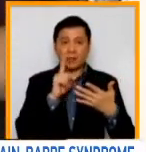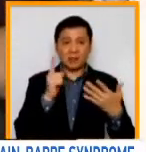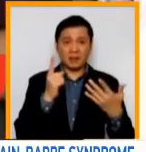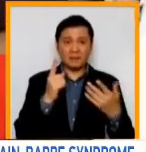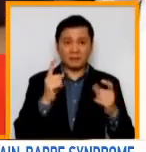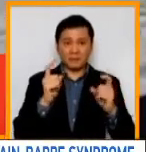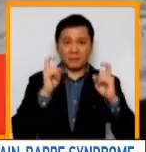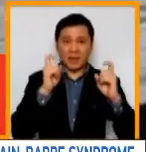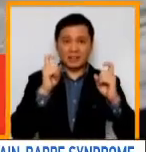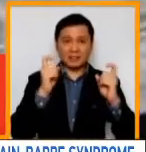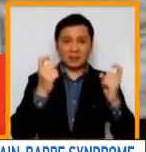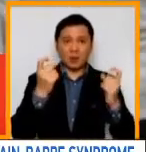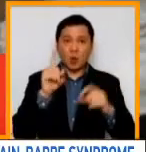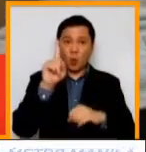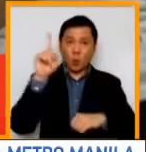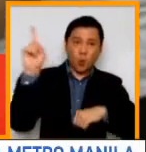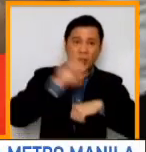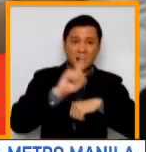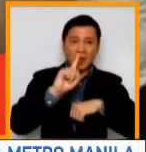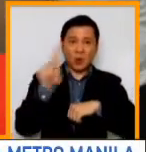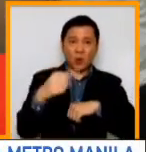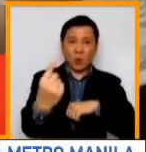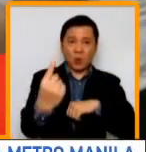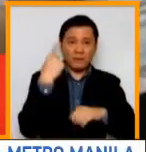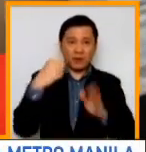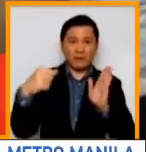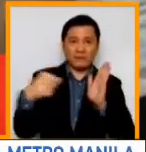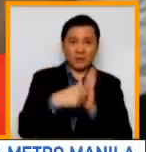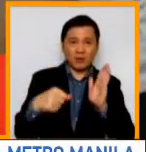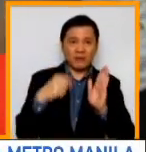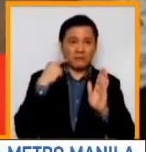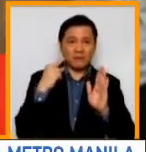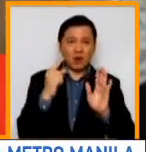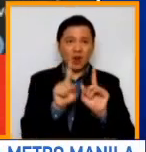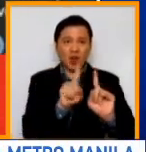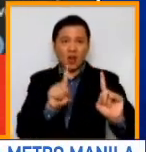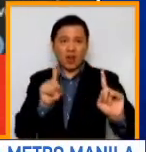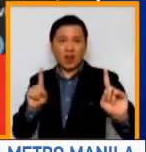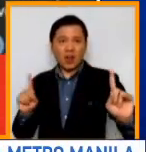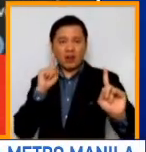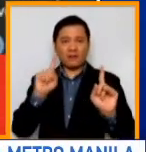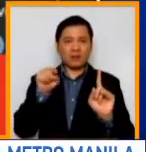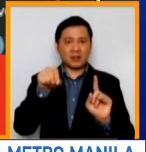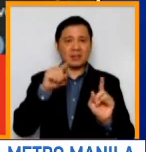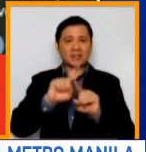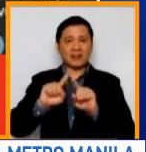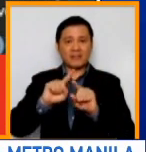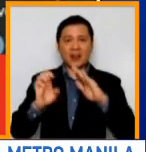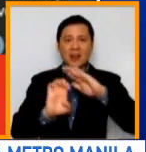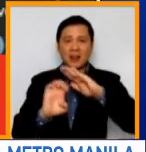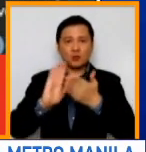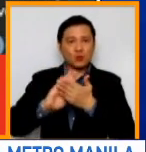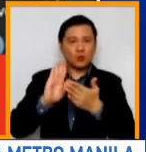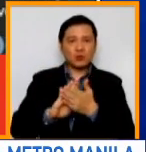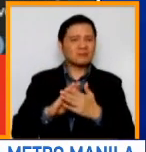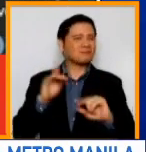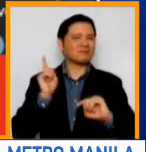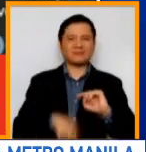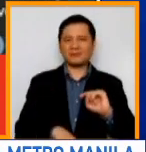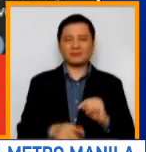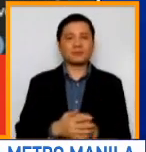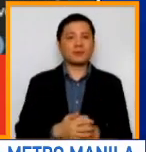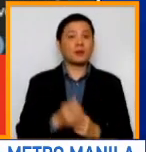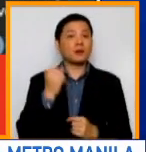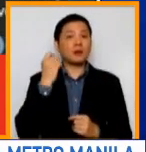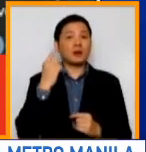May 2022 para lamang masigurong may social distancing sa polling centers. It's not in the law. There are significant